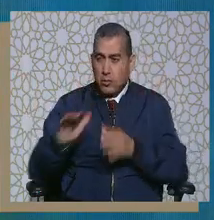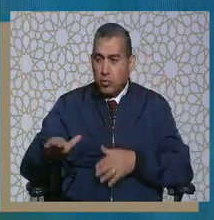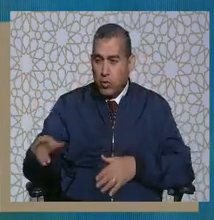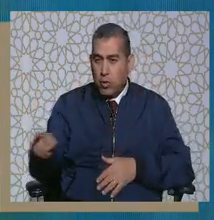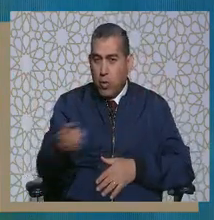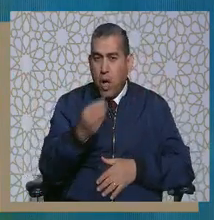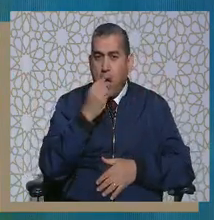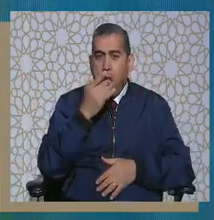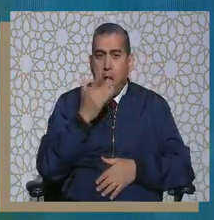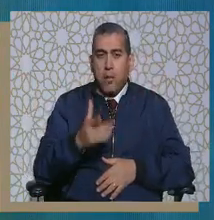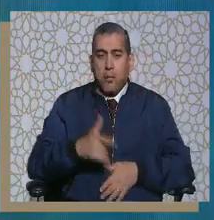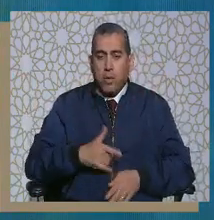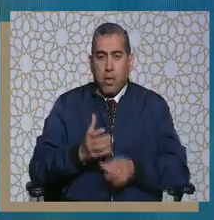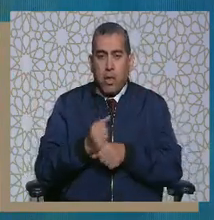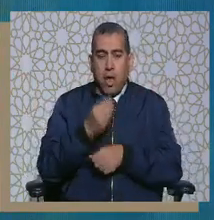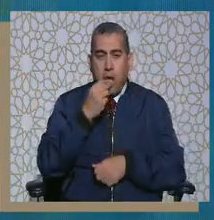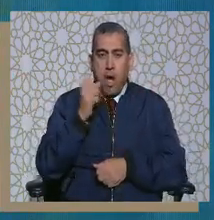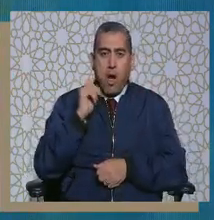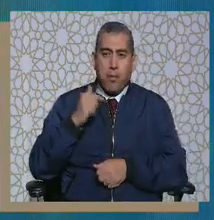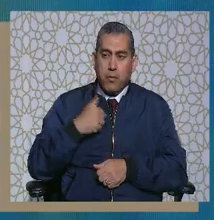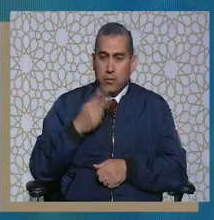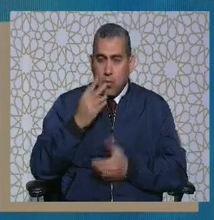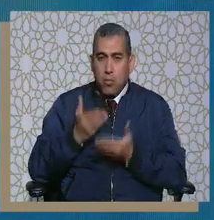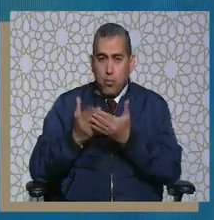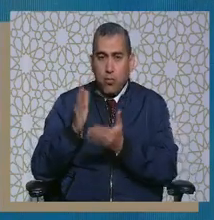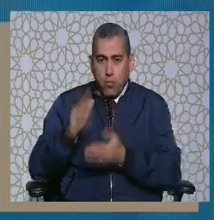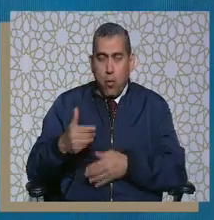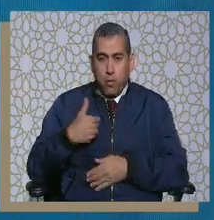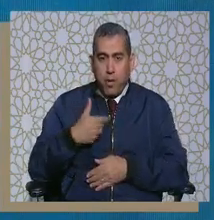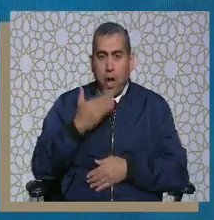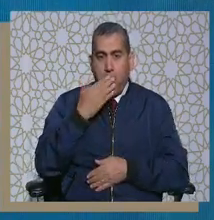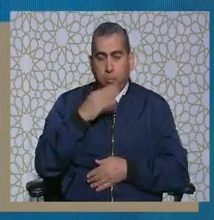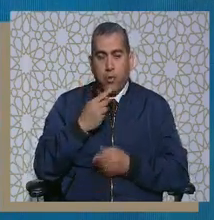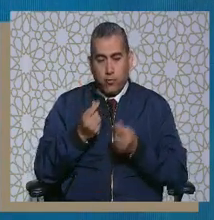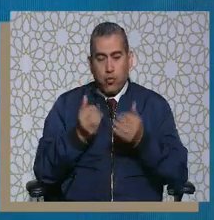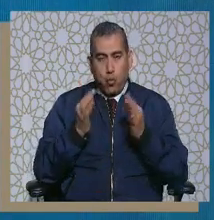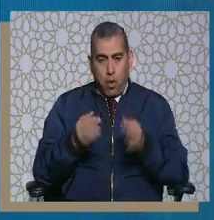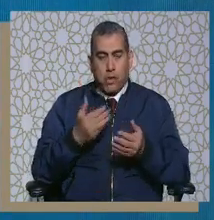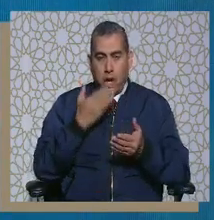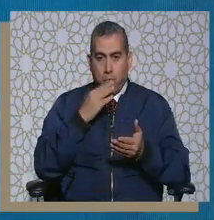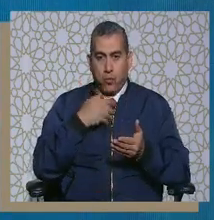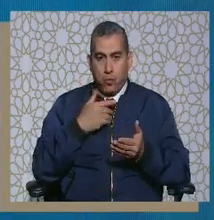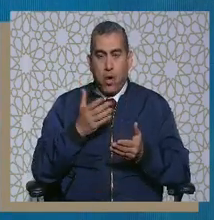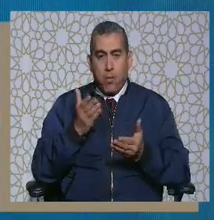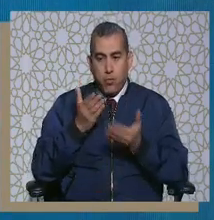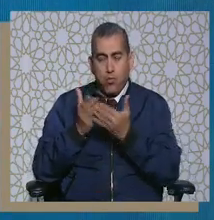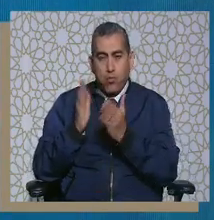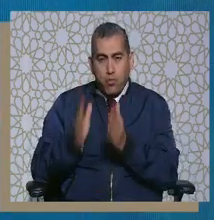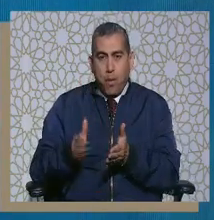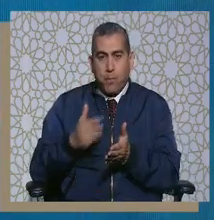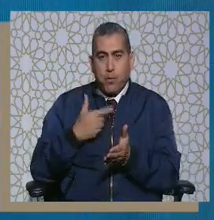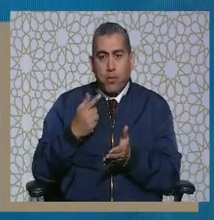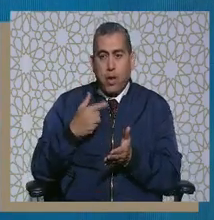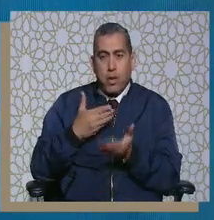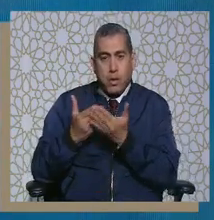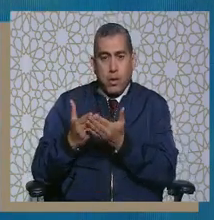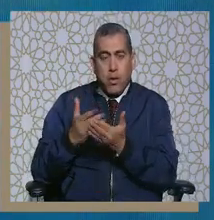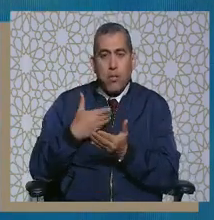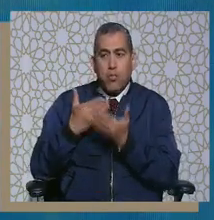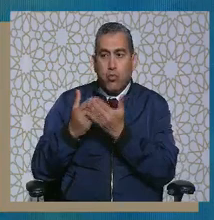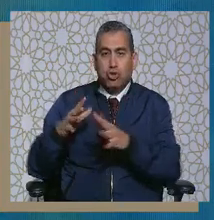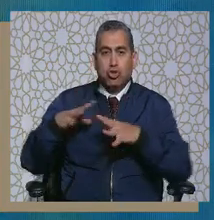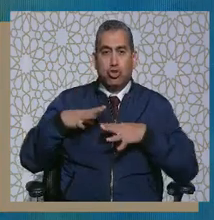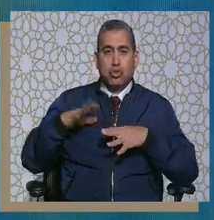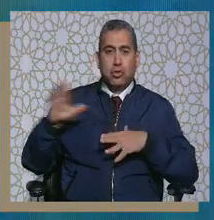لاقيين ياكلوا وانا اقدر اساعده انا يعني حالتي كويسه ان انا اقدر اساعده ولا انا كده بساعده ان هو